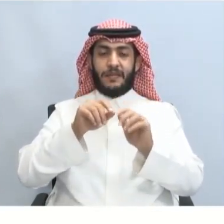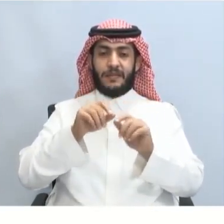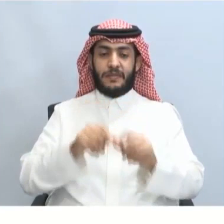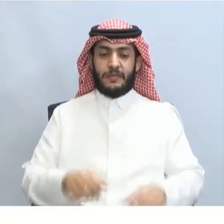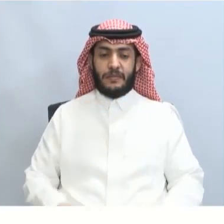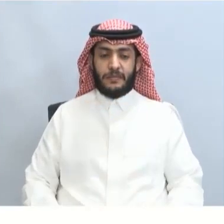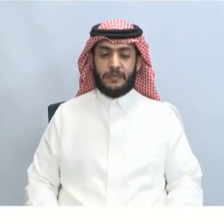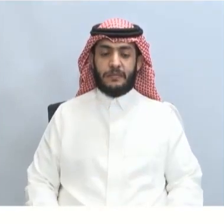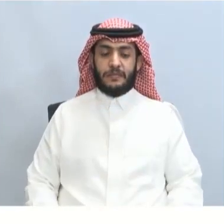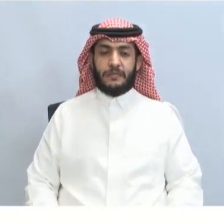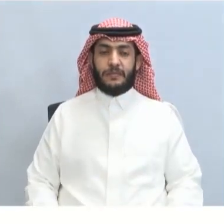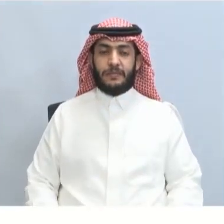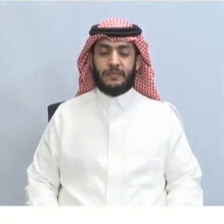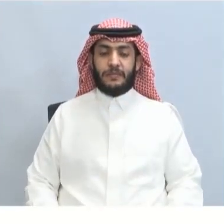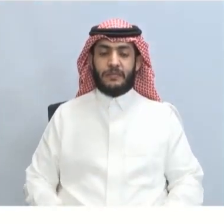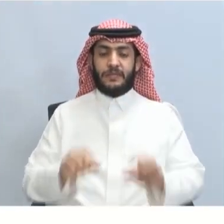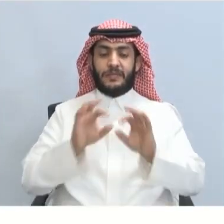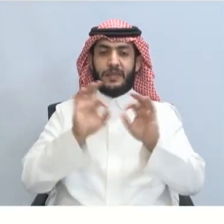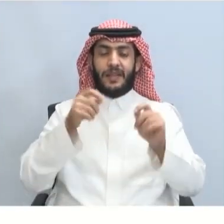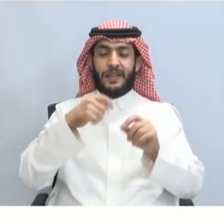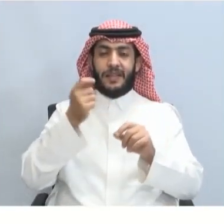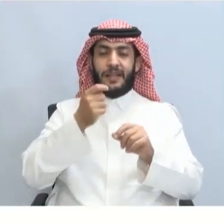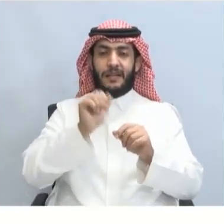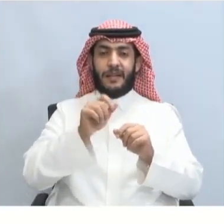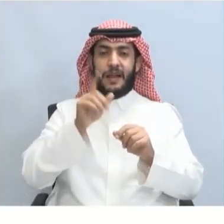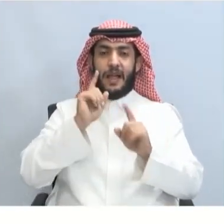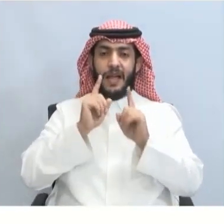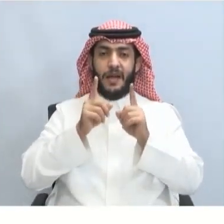استديو كود ويكون جاهزا لكتابه